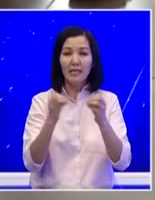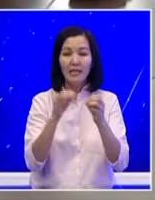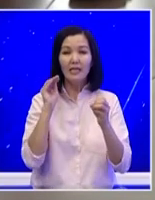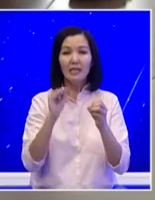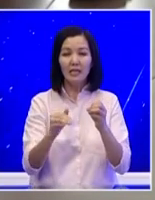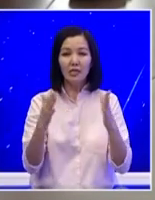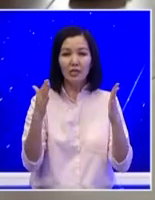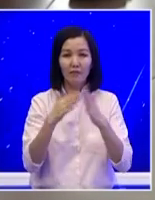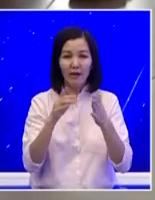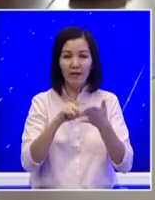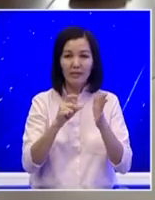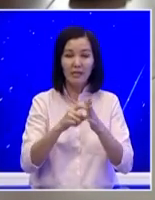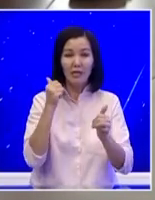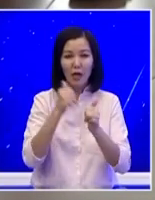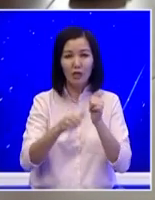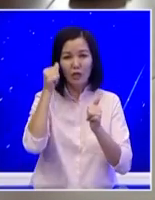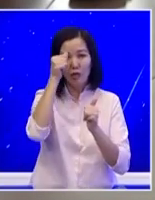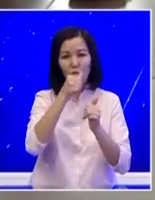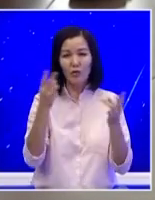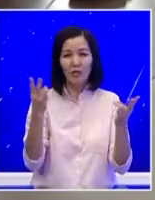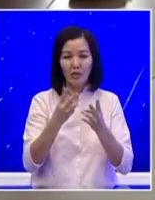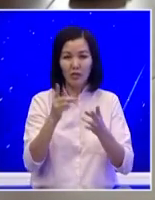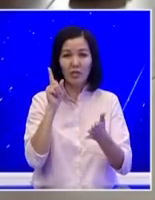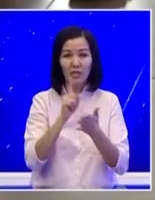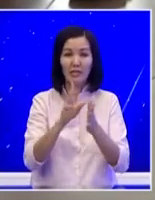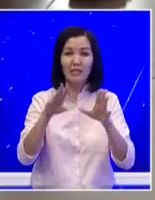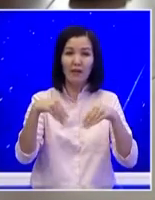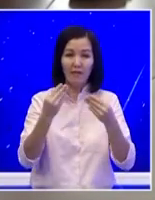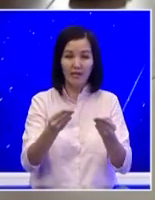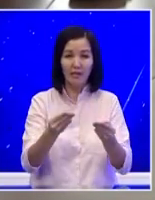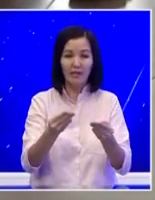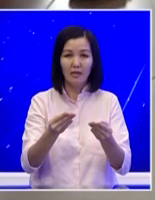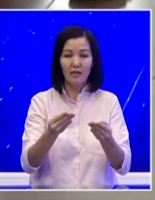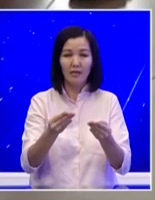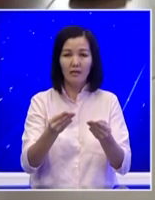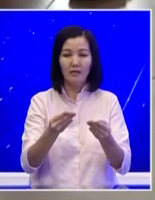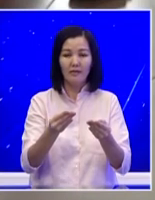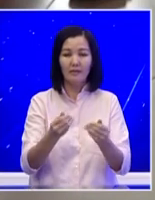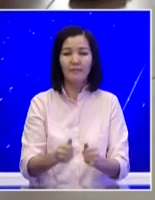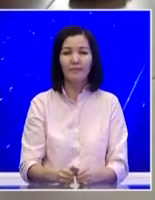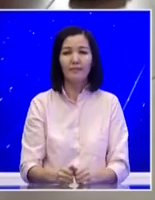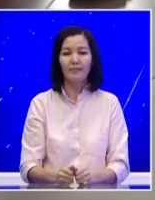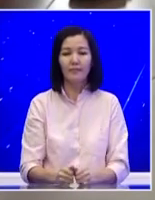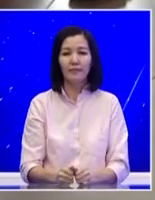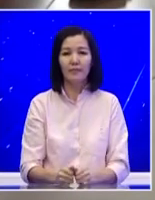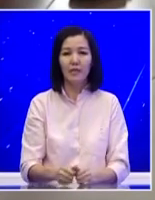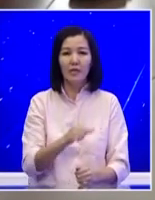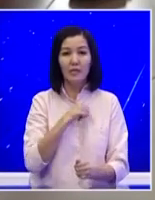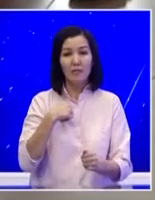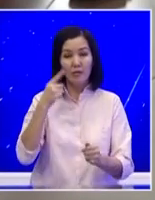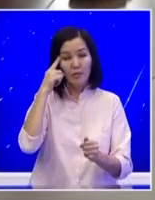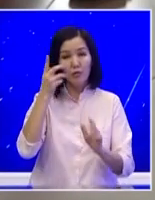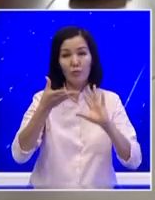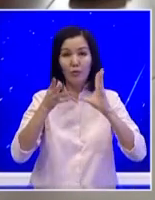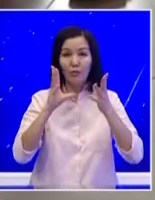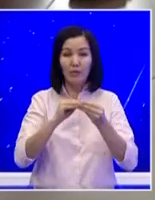квартир ежегодно должны сдавать в эксплуатацию. Вот. Исходя из этого. Считай,